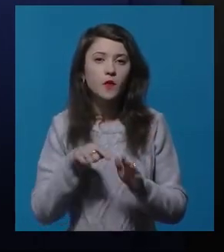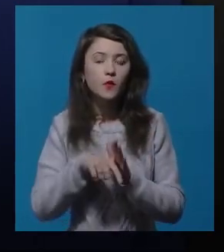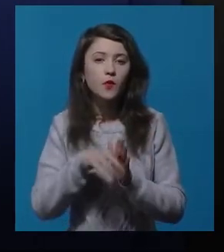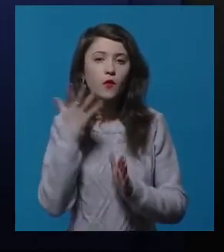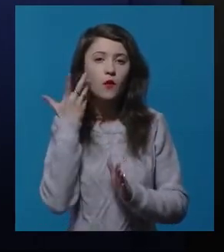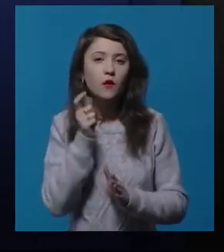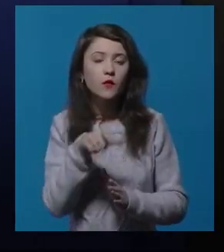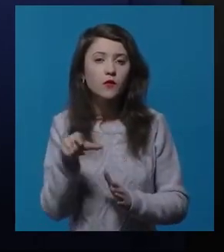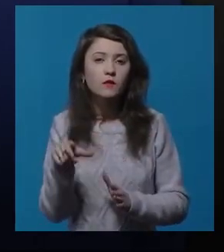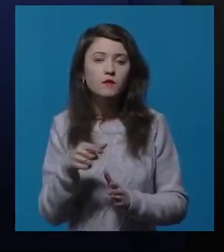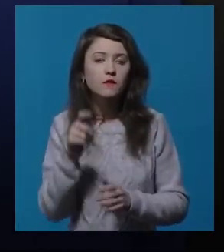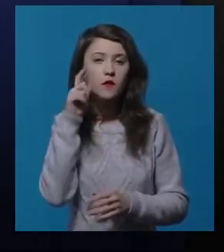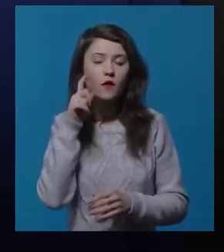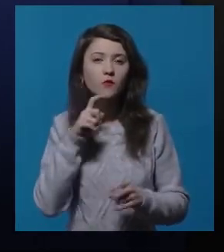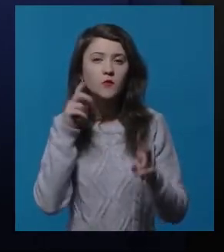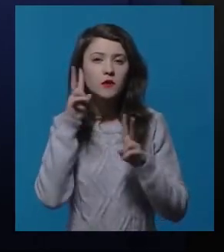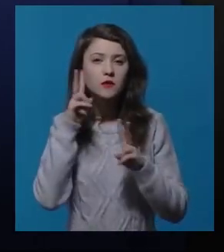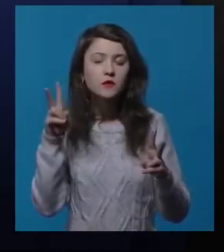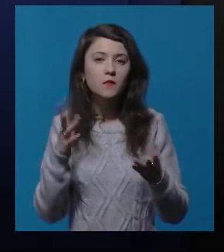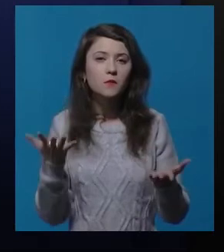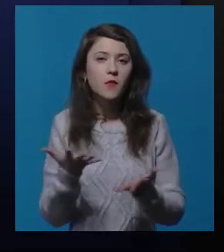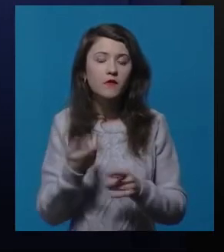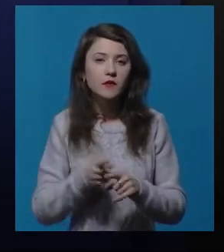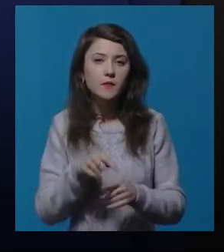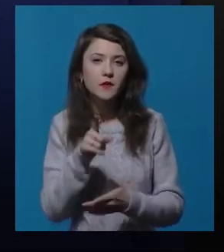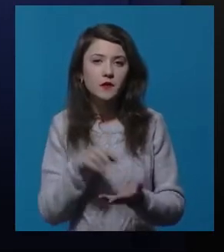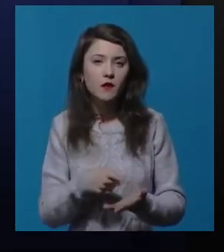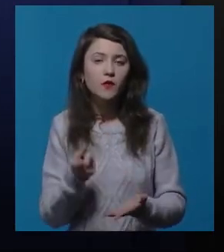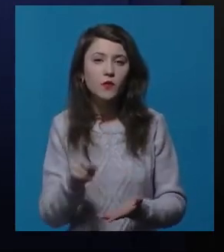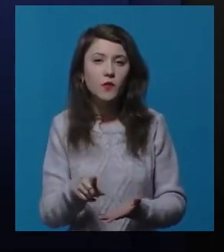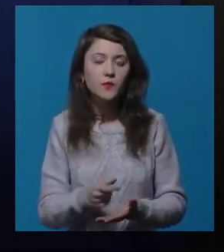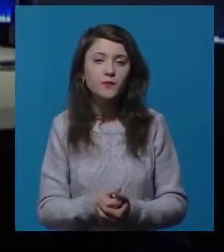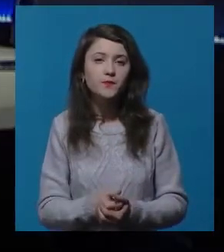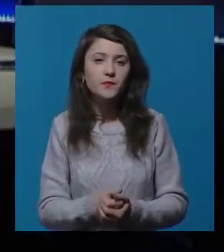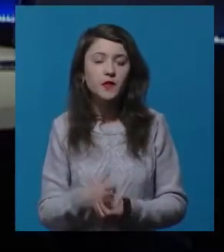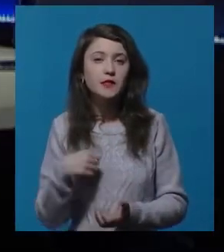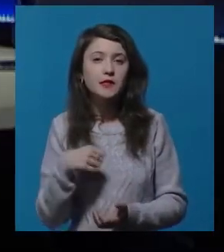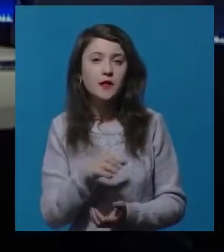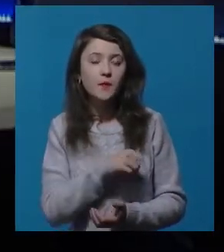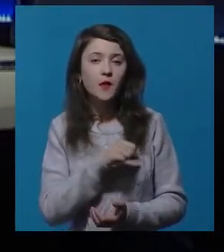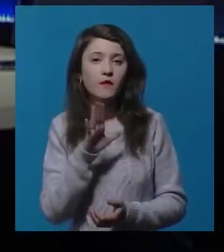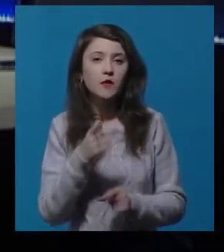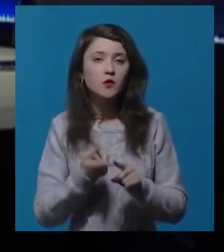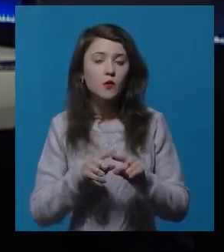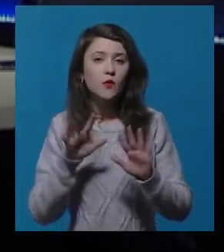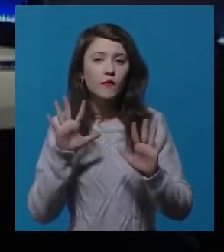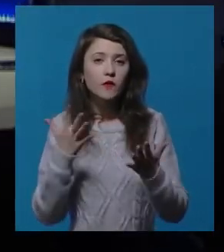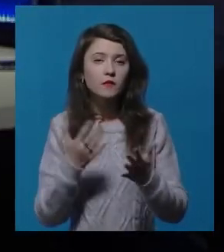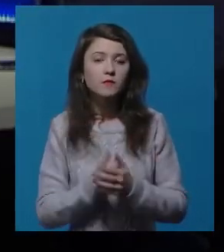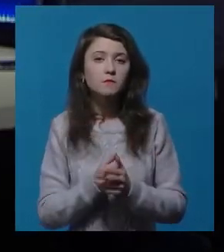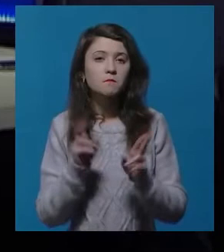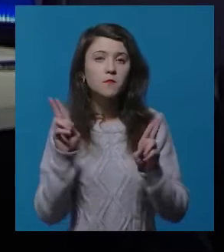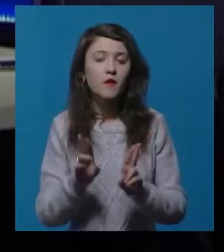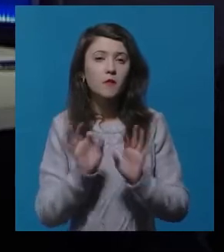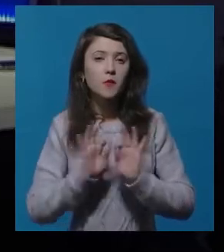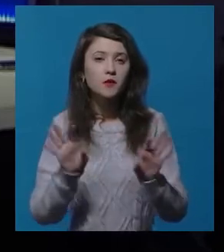не розуміє, не обізнана в певних цих питаннях. І тому саме в даному випадку правопросвітницька робота